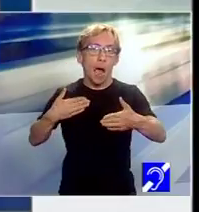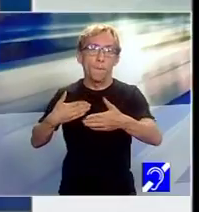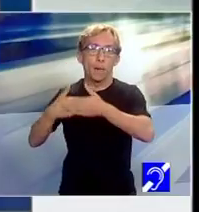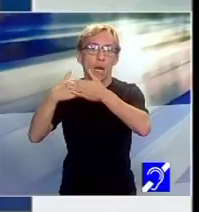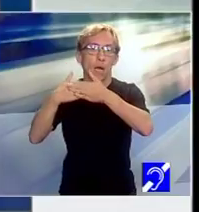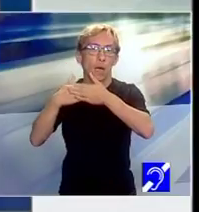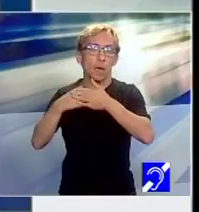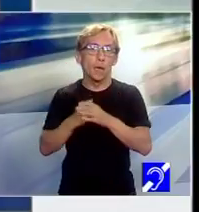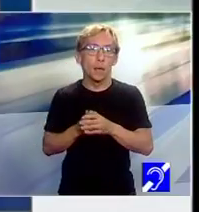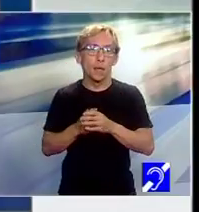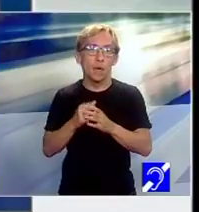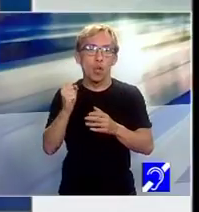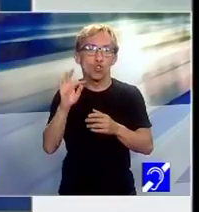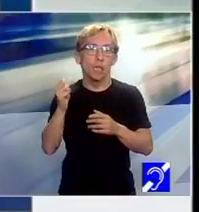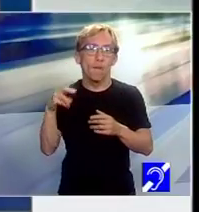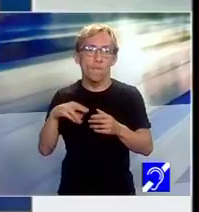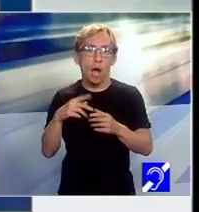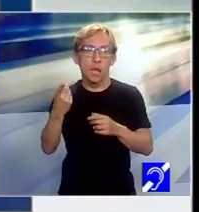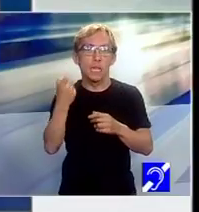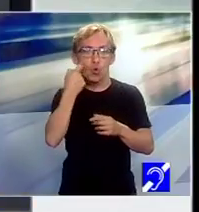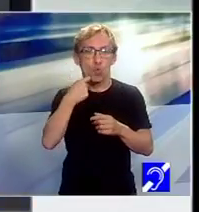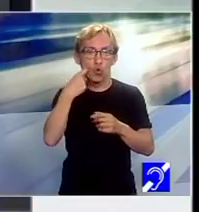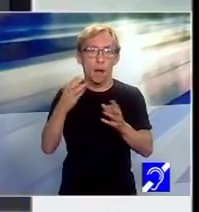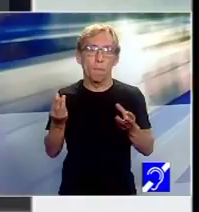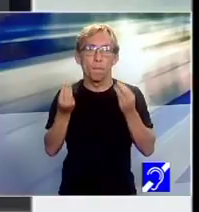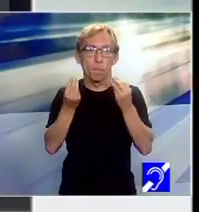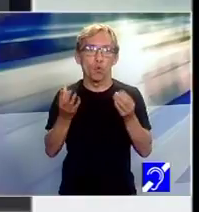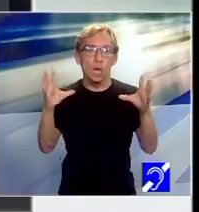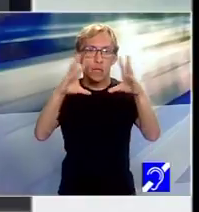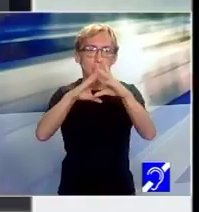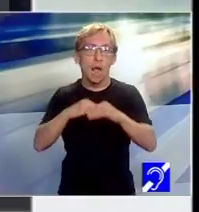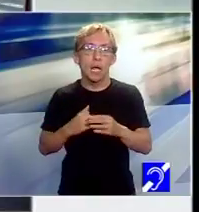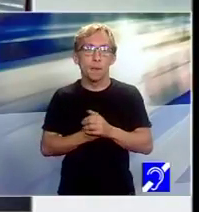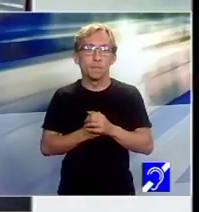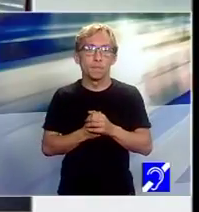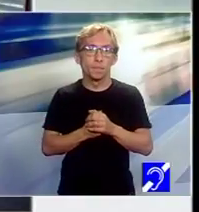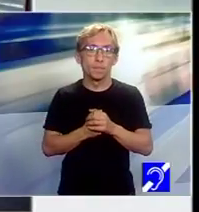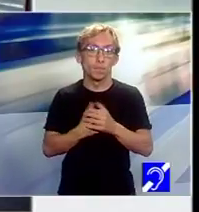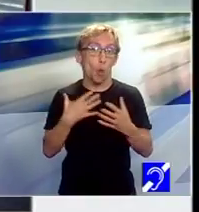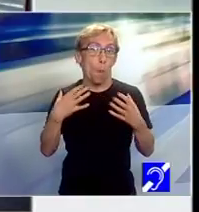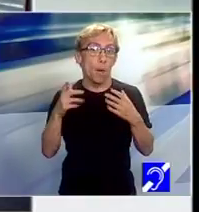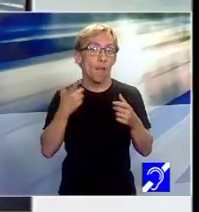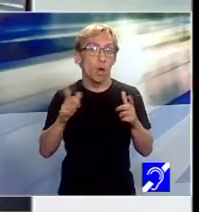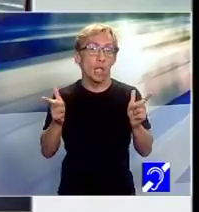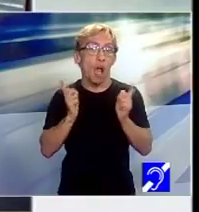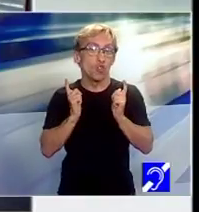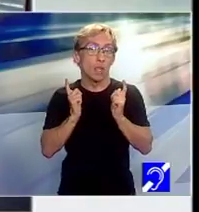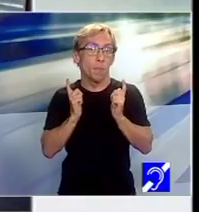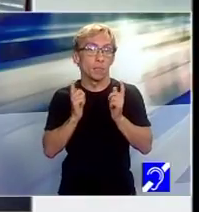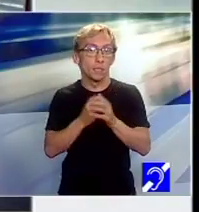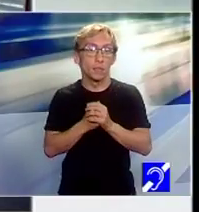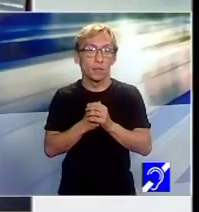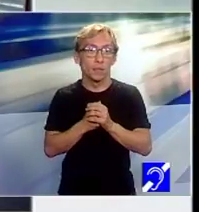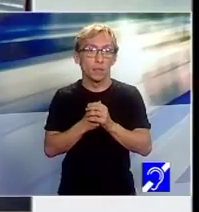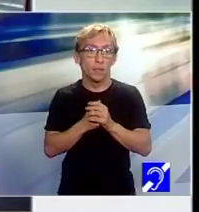Florin Estefan, directorul Operei Naționale Române din Cluj-Napoca. Bună seara! Bună seara! opera e așteptată, cu atât mai mult cu cât faceți